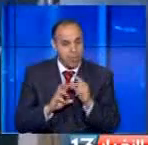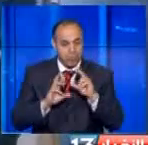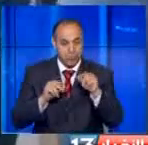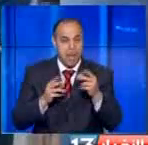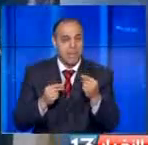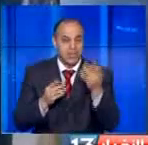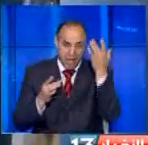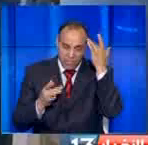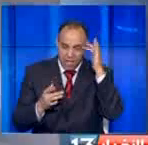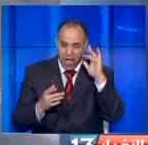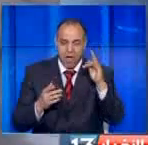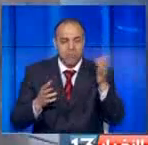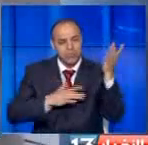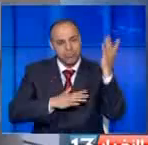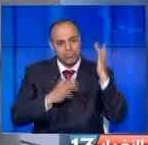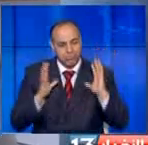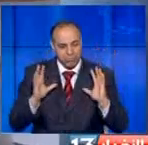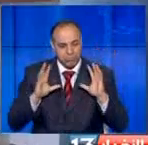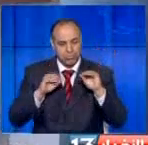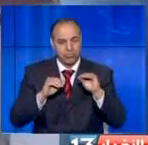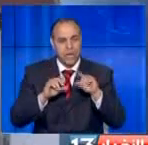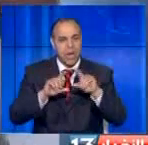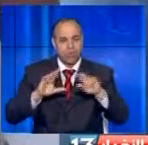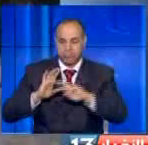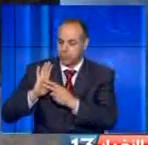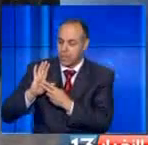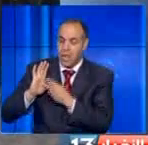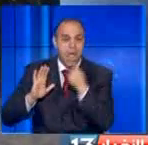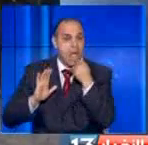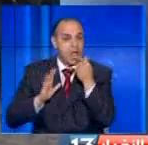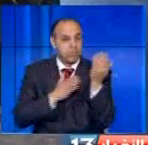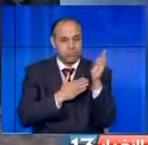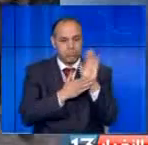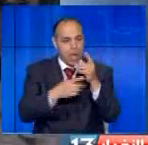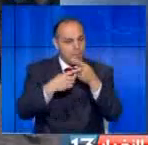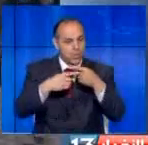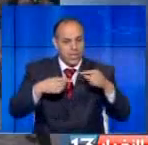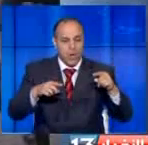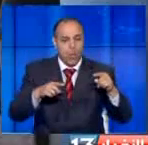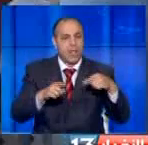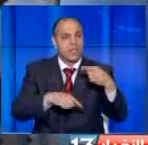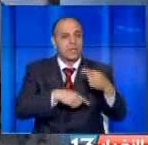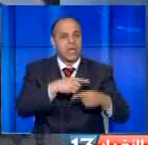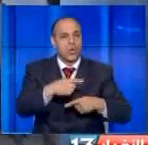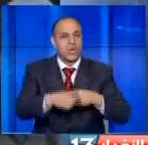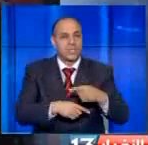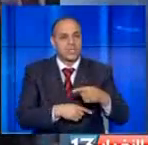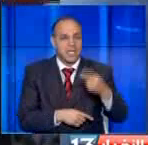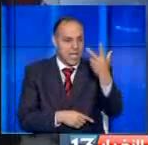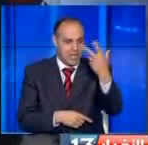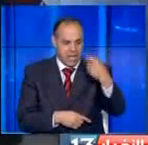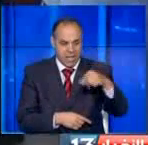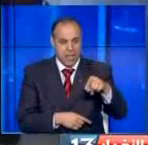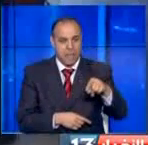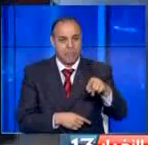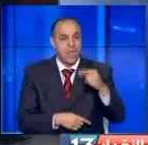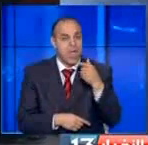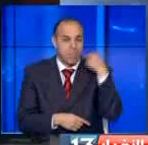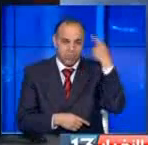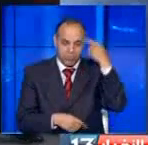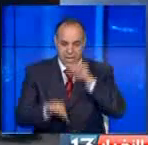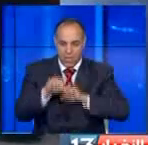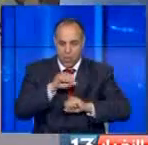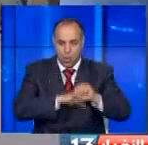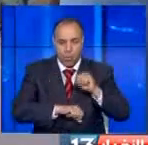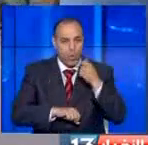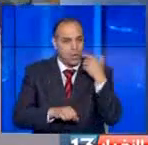عديد الثقافات والحضارات على وقع لوحات فنية وعروض متنوعة تتواصل على مدى 3 أيام، ويأمل منظموه